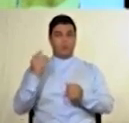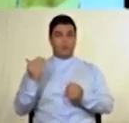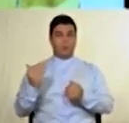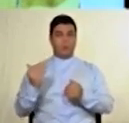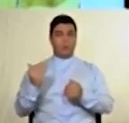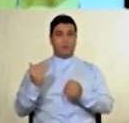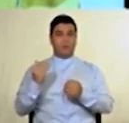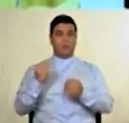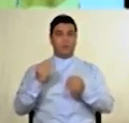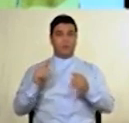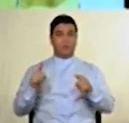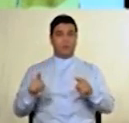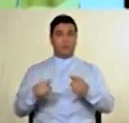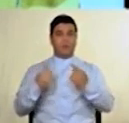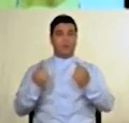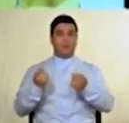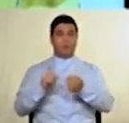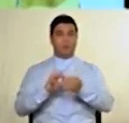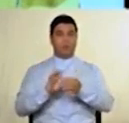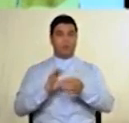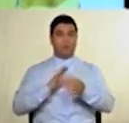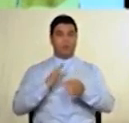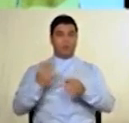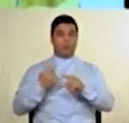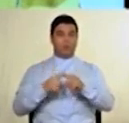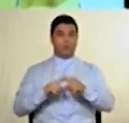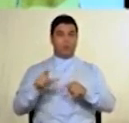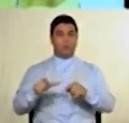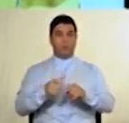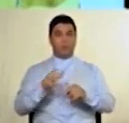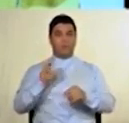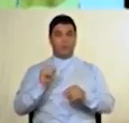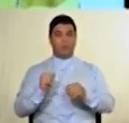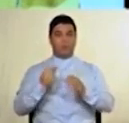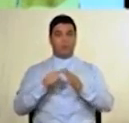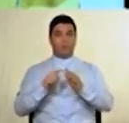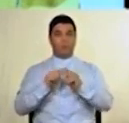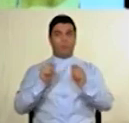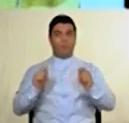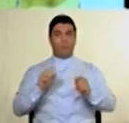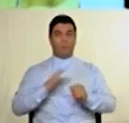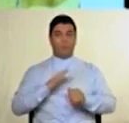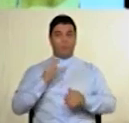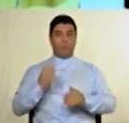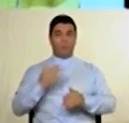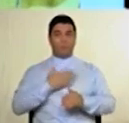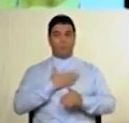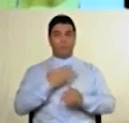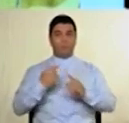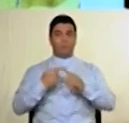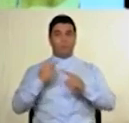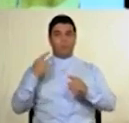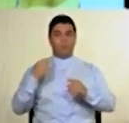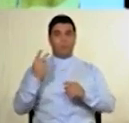demak, sivilizatsiyalari bilan bog'lagan ushbu yo'l qadimda paydo bo'lgan ekan. Biz miloddan